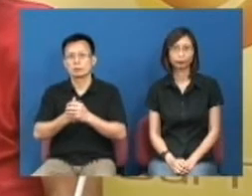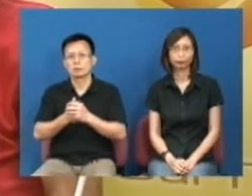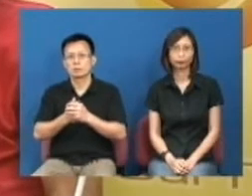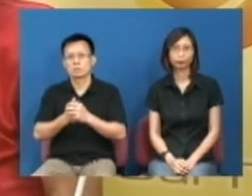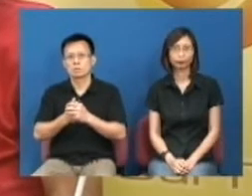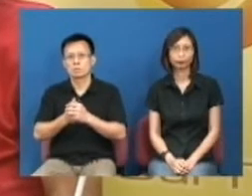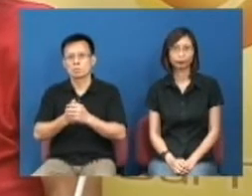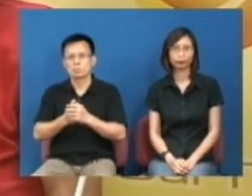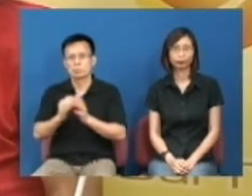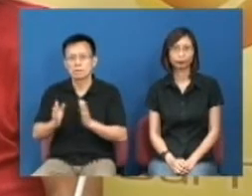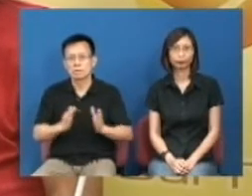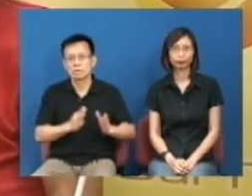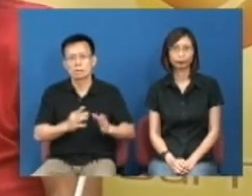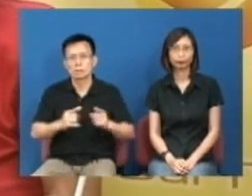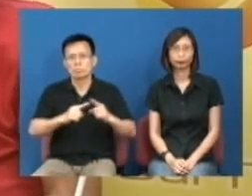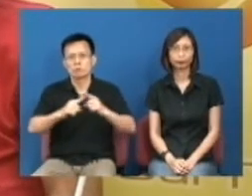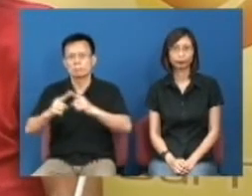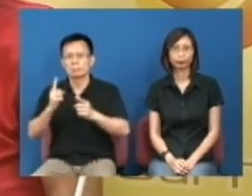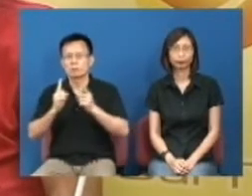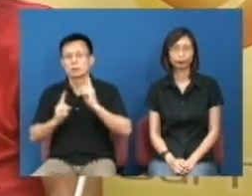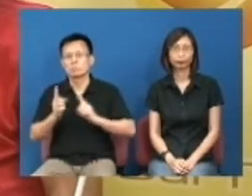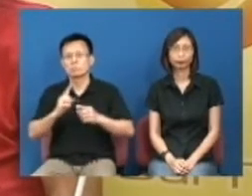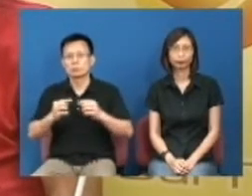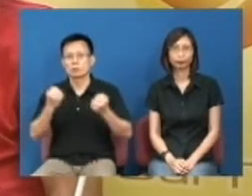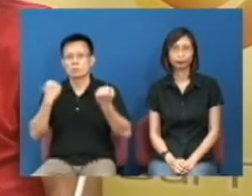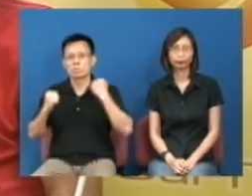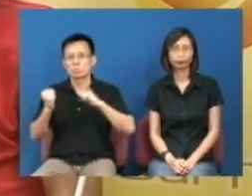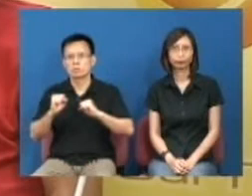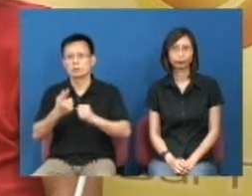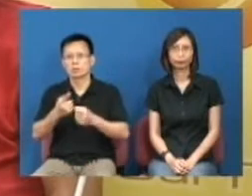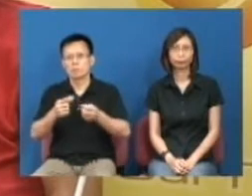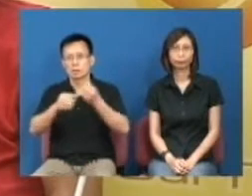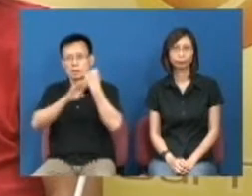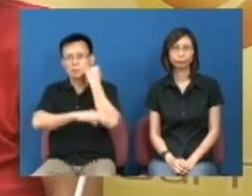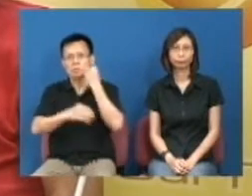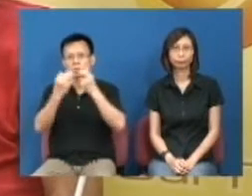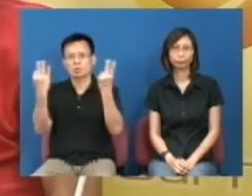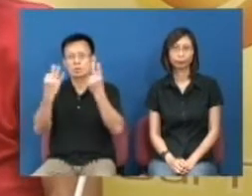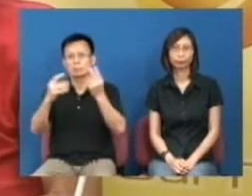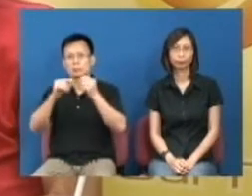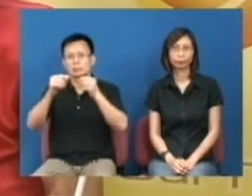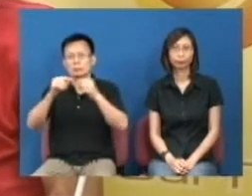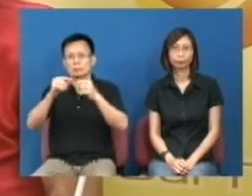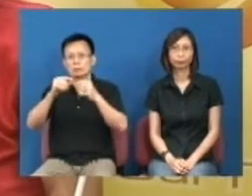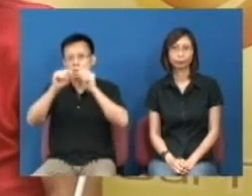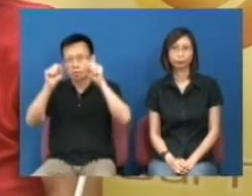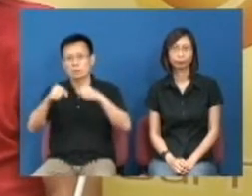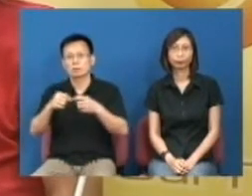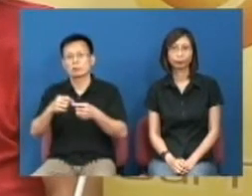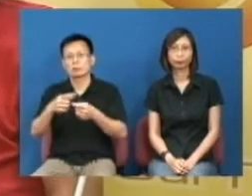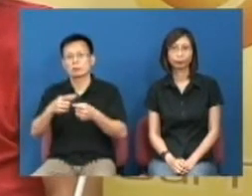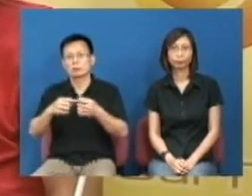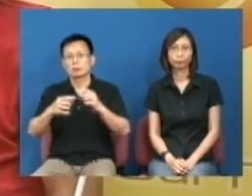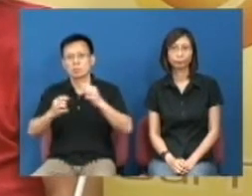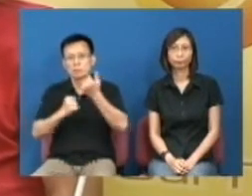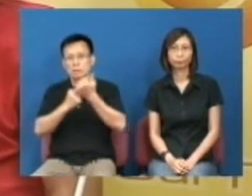搞回民主運動。第二個就是這個廿三條的問題。我想支聯會必然要對這兩件